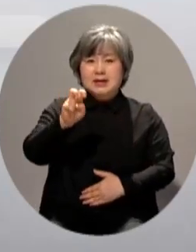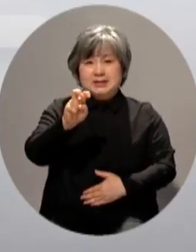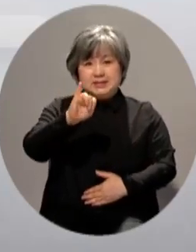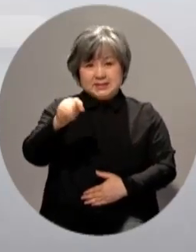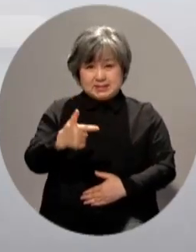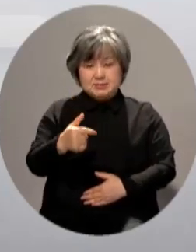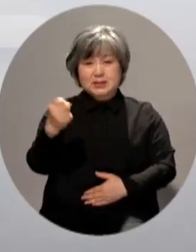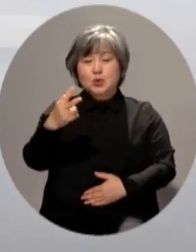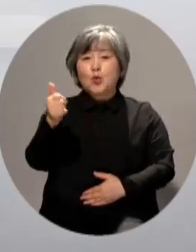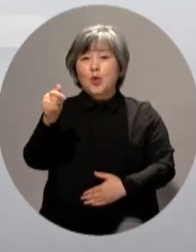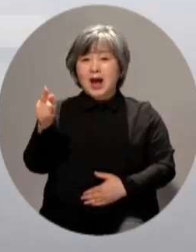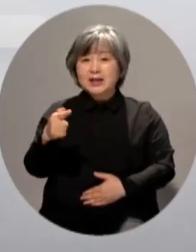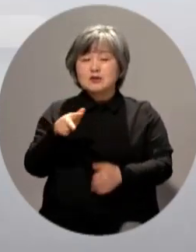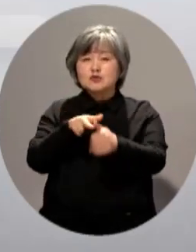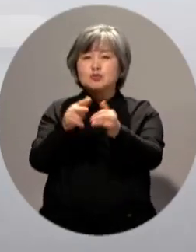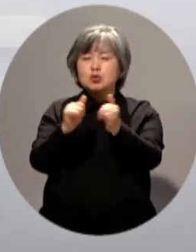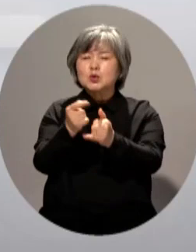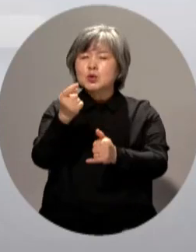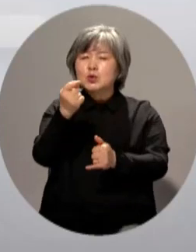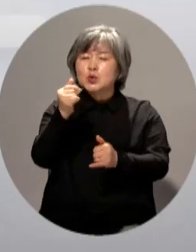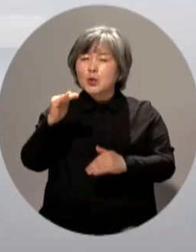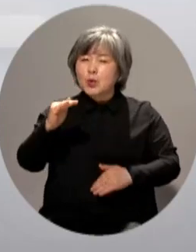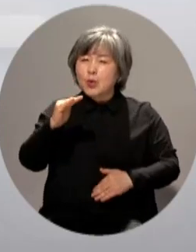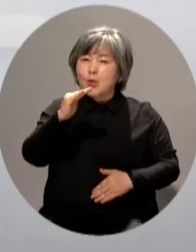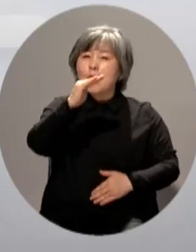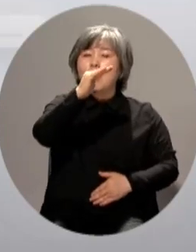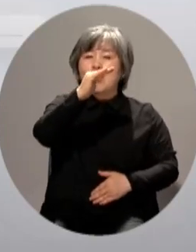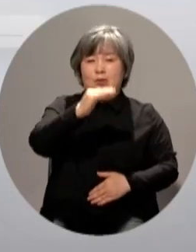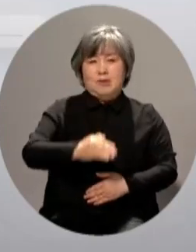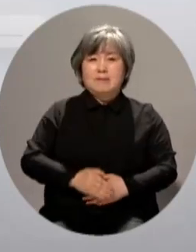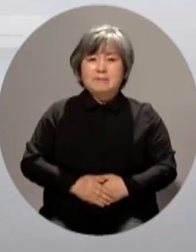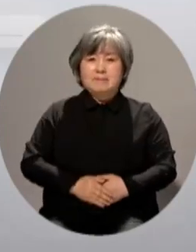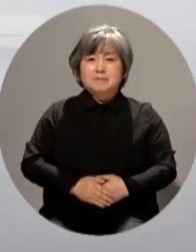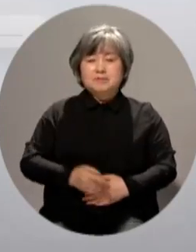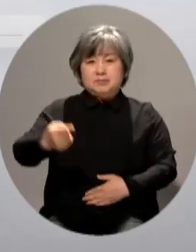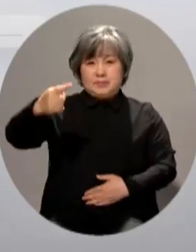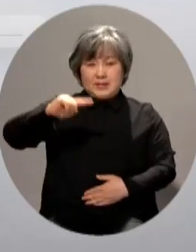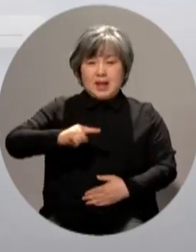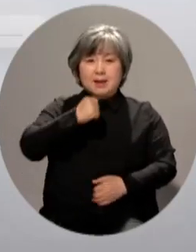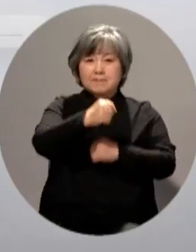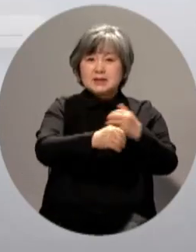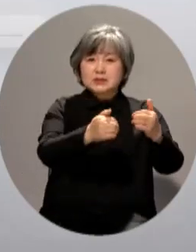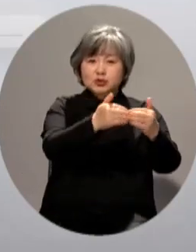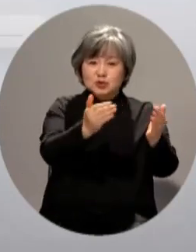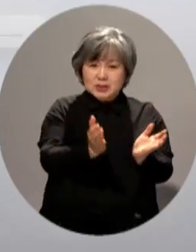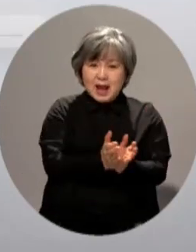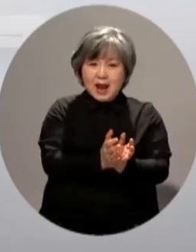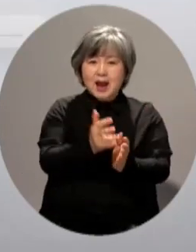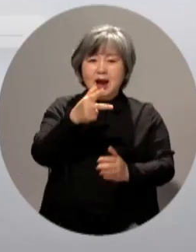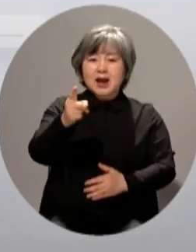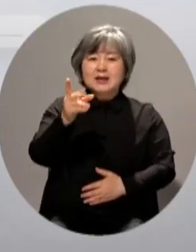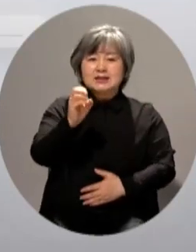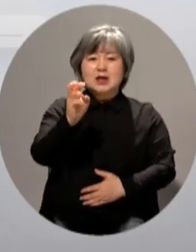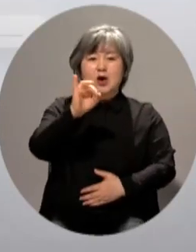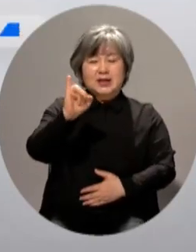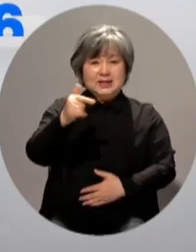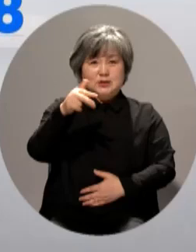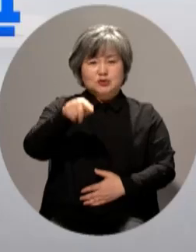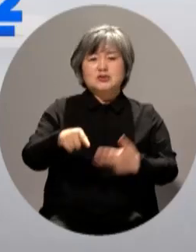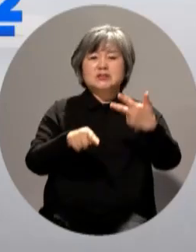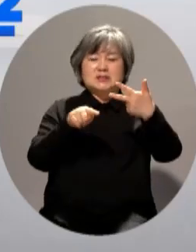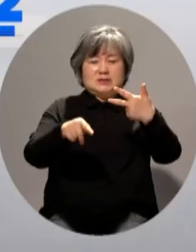후보와 1병 낙후 분은 약간 상승했습니다 이어서 민주당 정인 준 후보는 7.7%